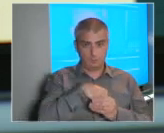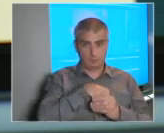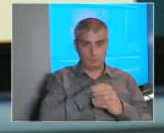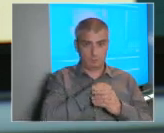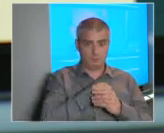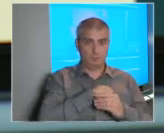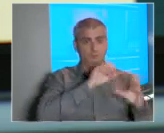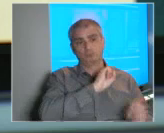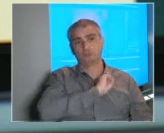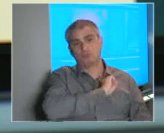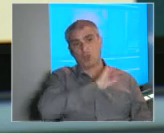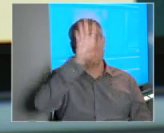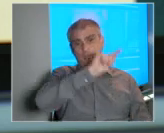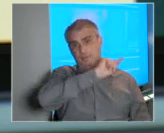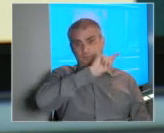ו... שולחים